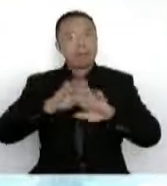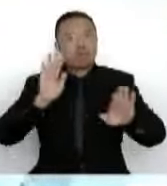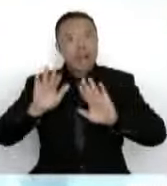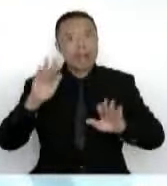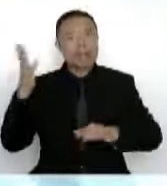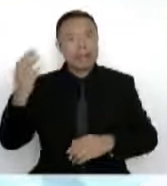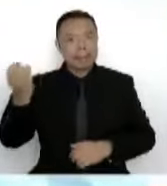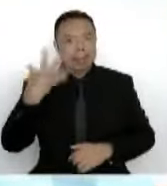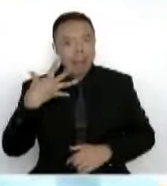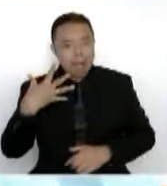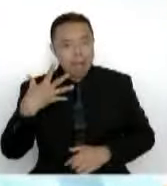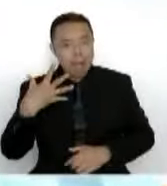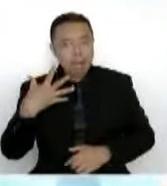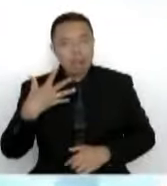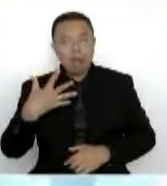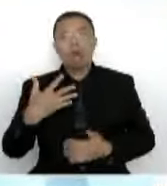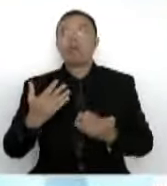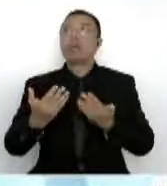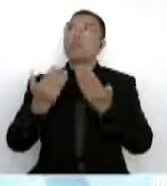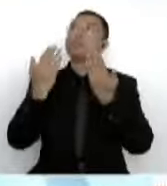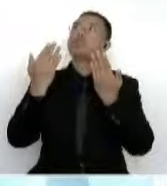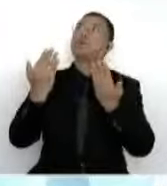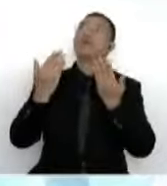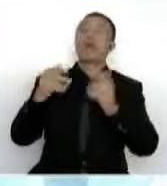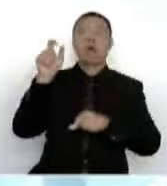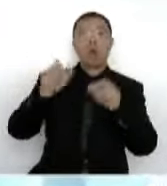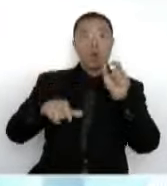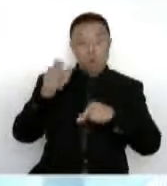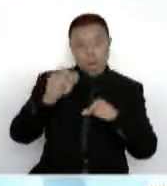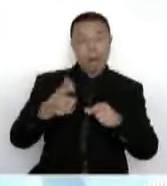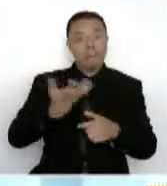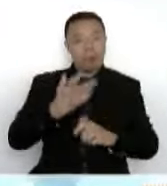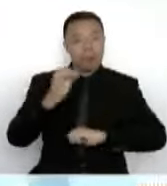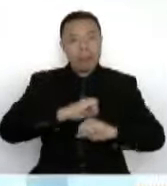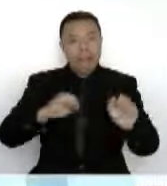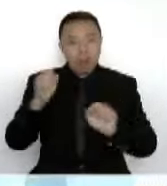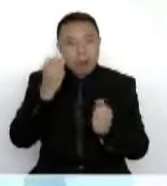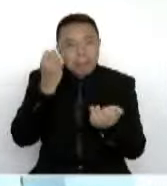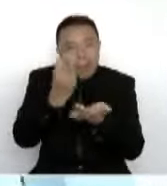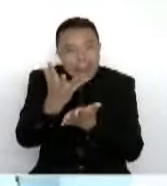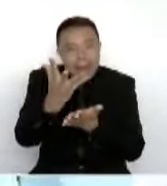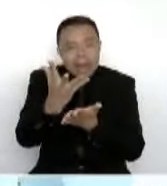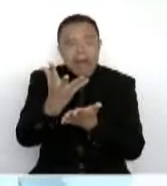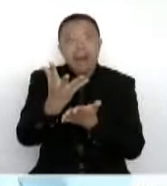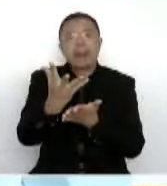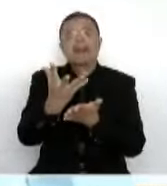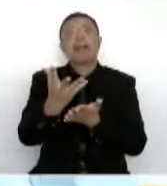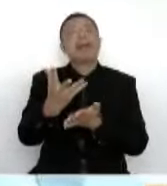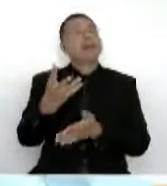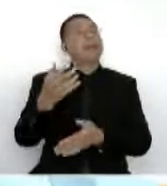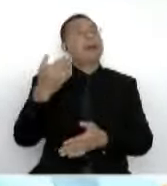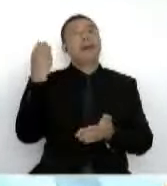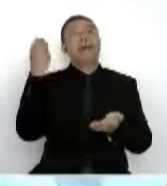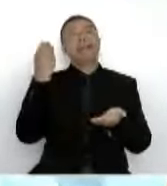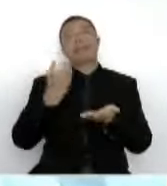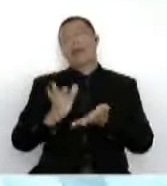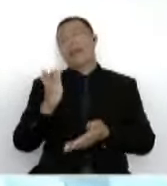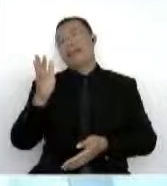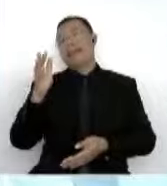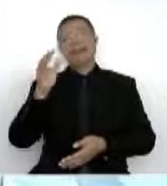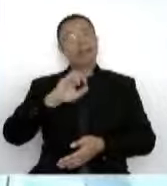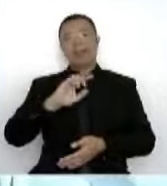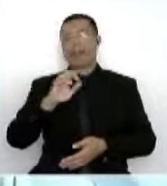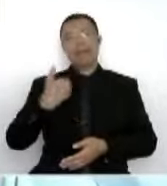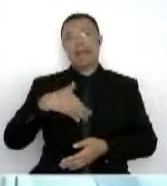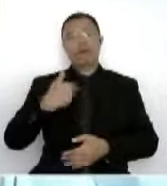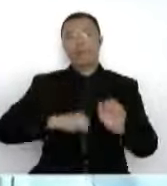Pak Dara sampaikan mudah-mudahan orang yang mau melakukan mereka tidak melakukan terima kasih